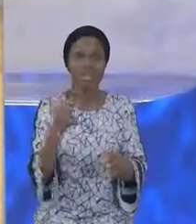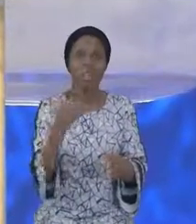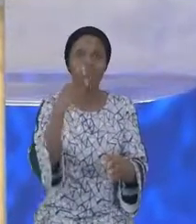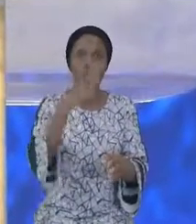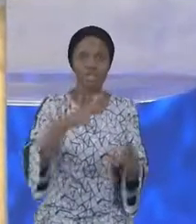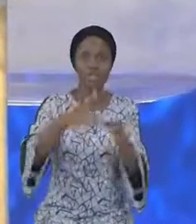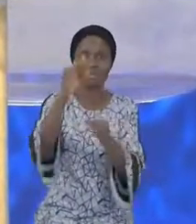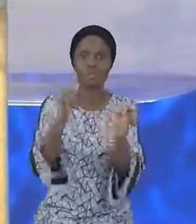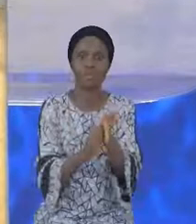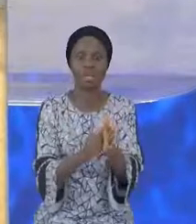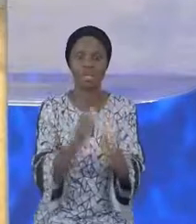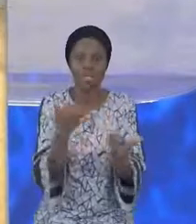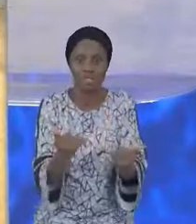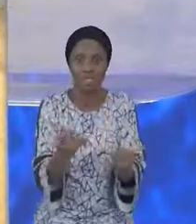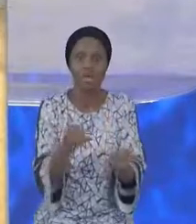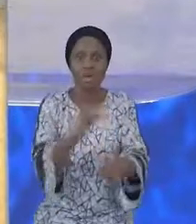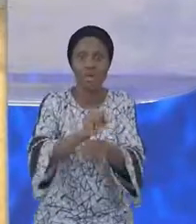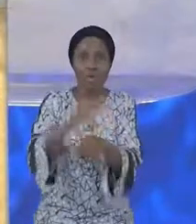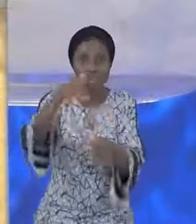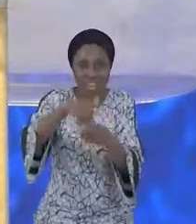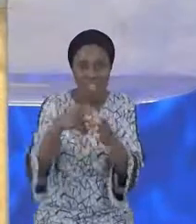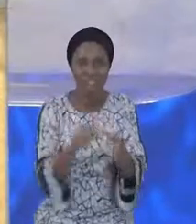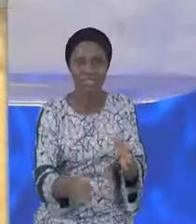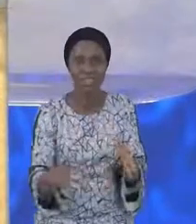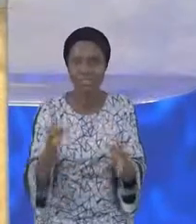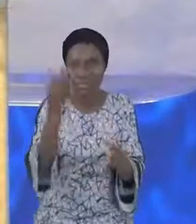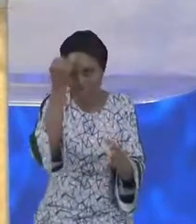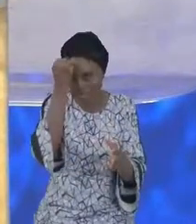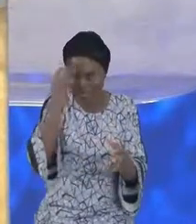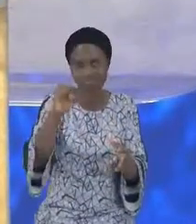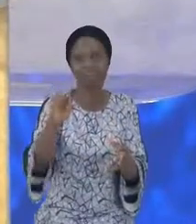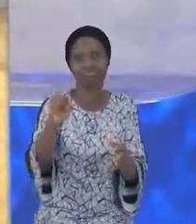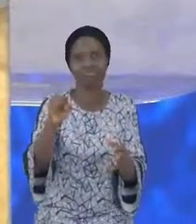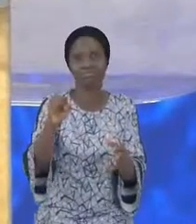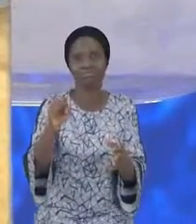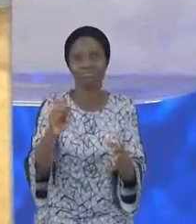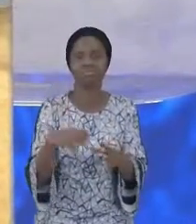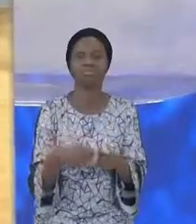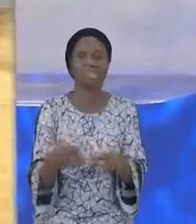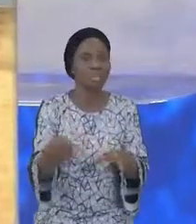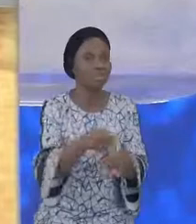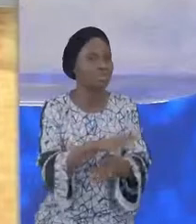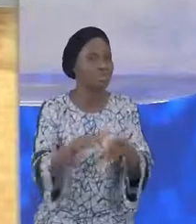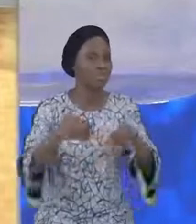maintenant dans les fils de la rébellion, au lieu d'avoir la nature divine,